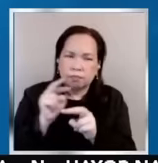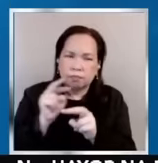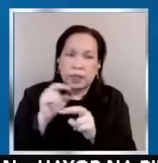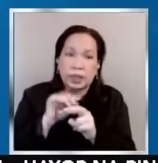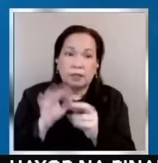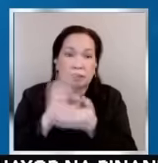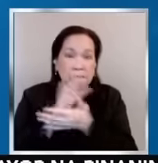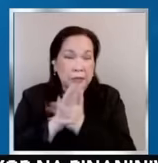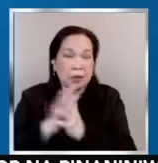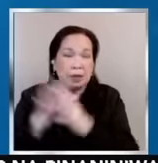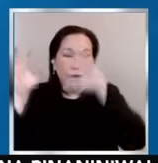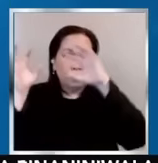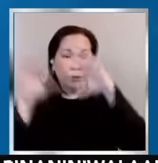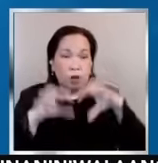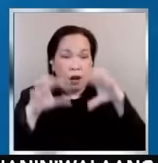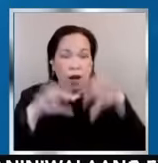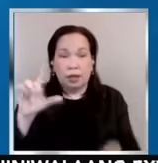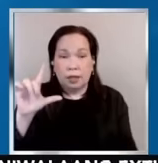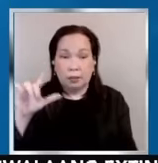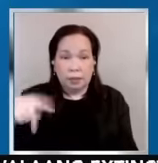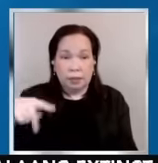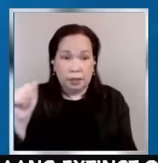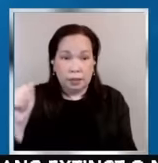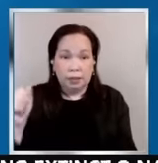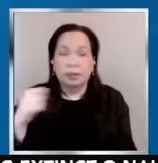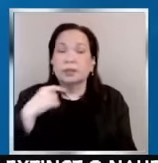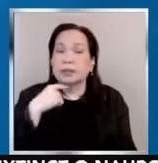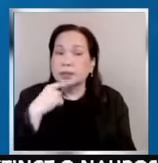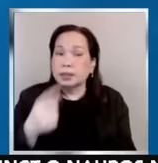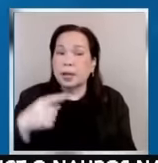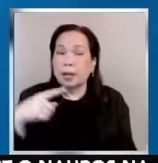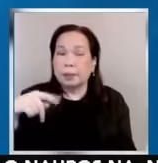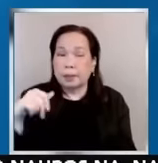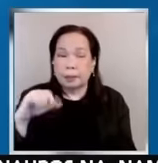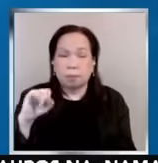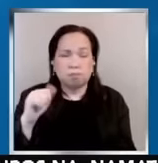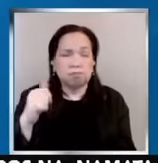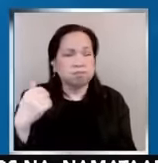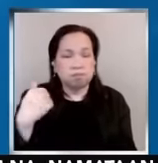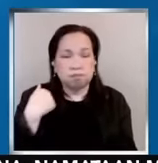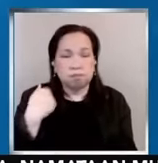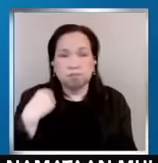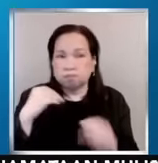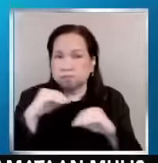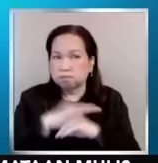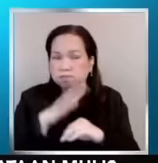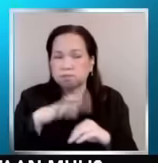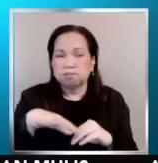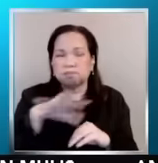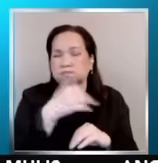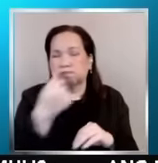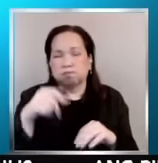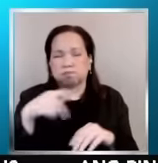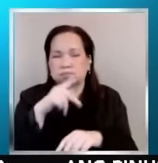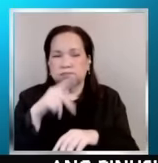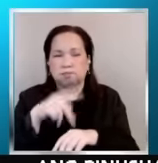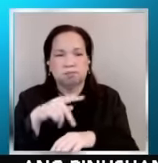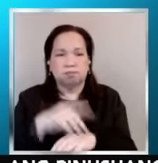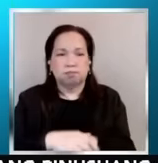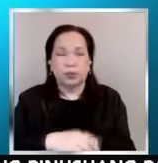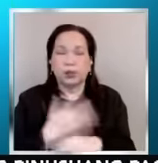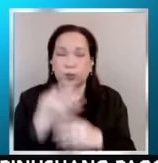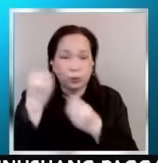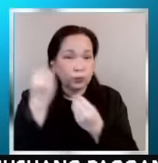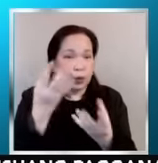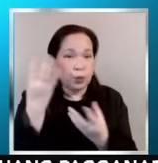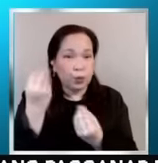low pressure area. Sabi ng PAGASA sa ngayon ay wala pa naman itong epekto sa anumang bahagi ng bansa. Yan lang ho muna ang latest sa lagay ng panahon. Ako